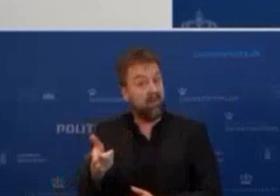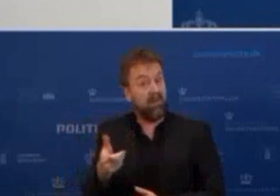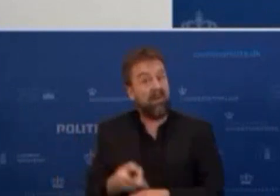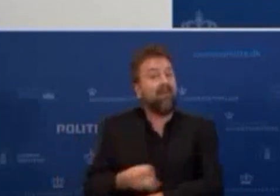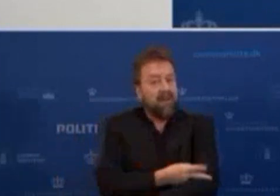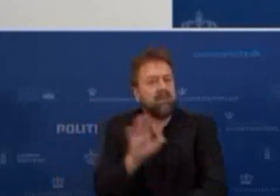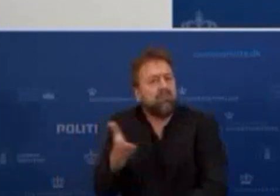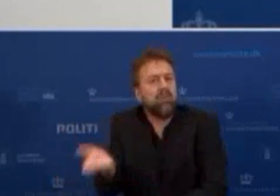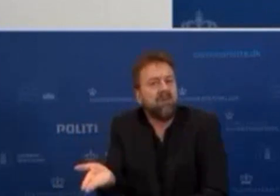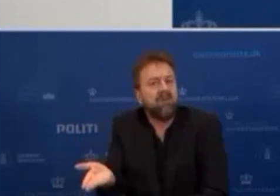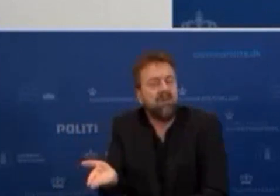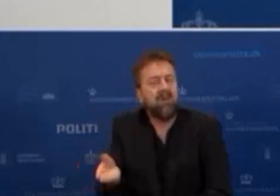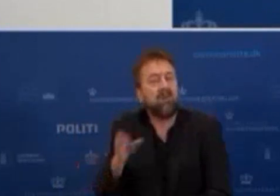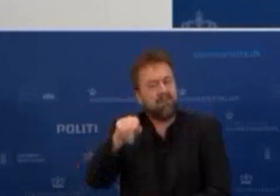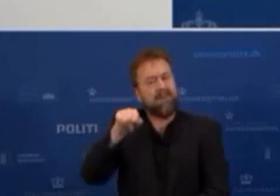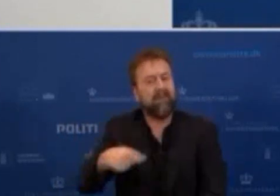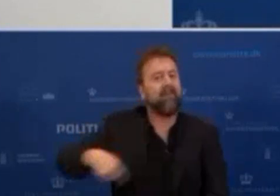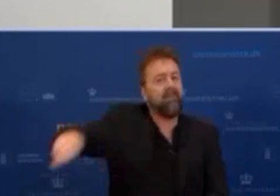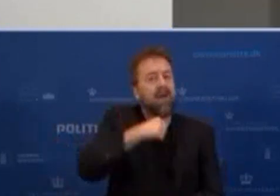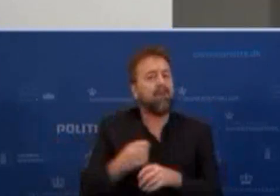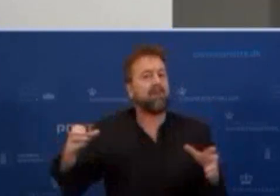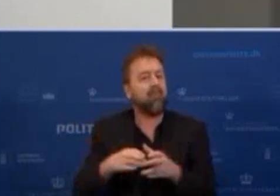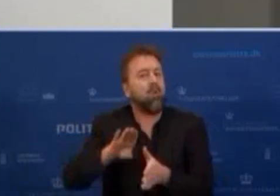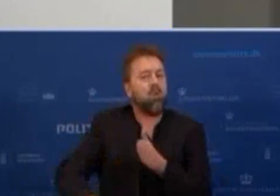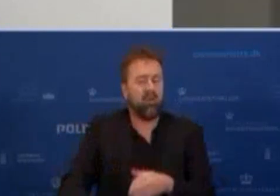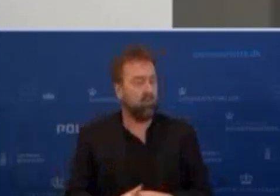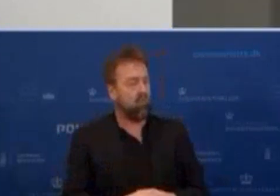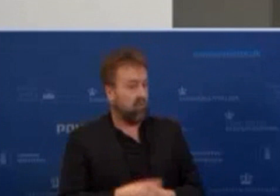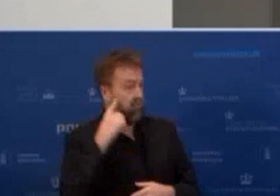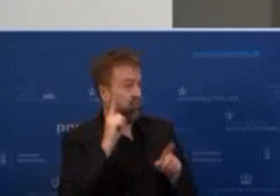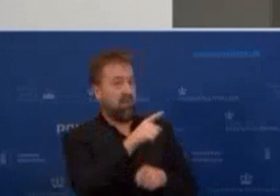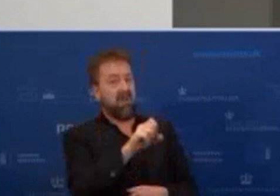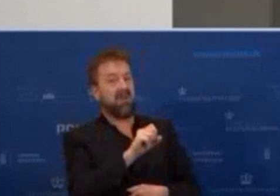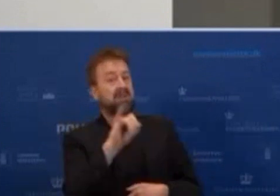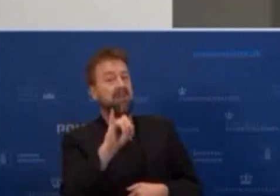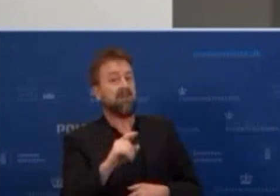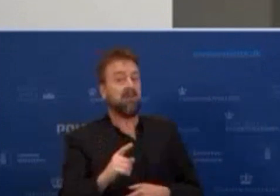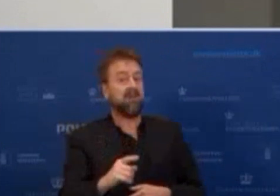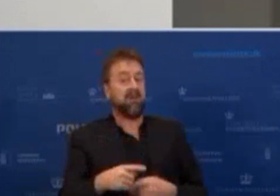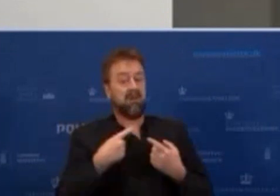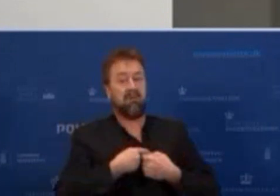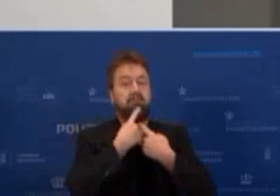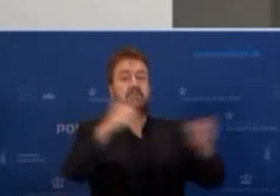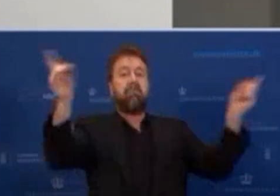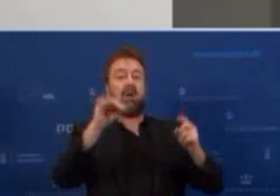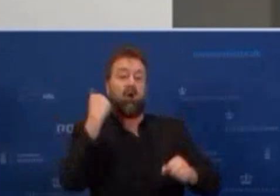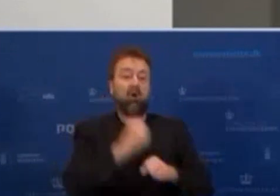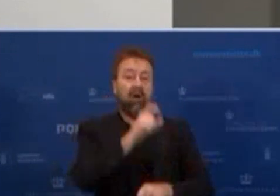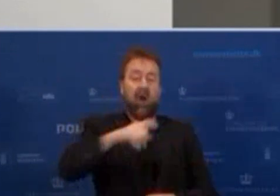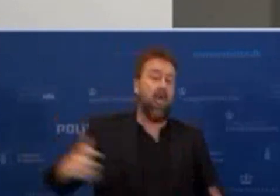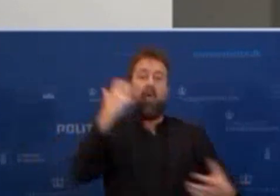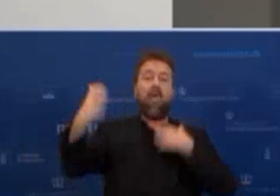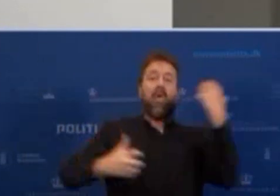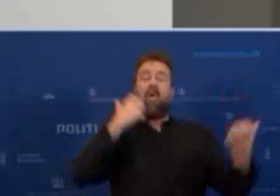når derop. Og det skal vi arbejde sammen om at undgå. Men det lyder jo lidt som om SSI kommer ud med nogle tal for at skræmme befolkningen frem for nogle tal, der